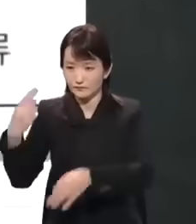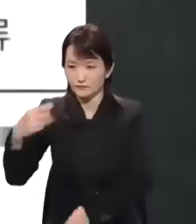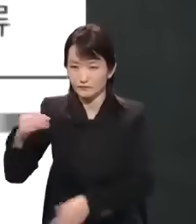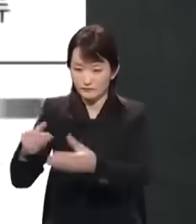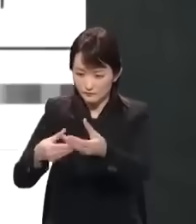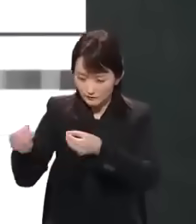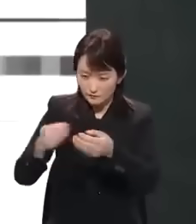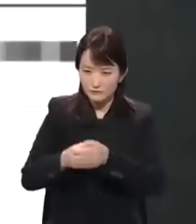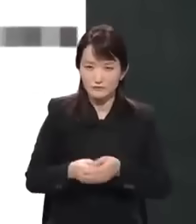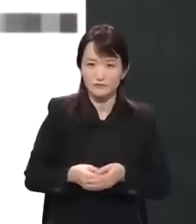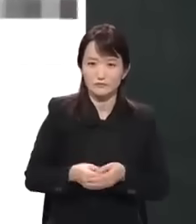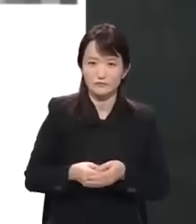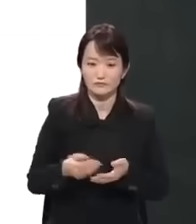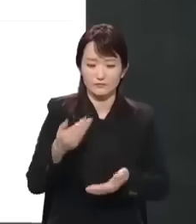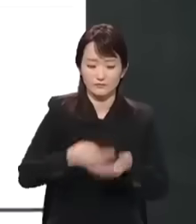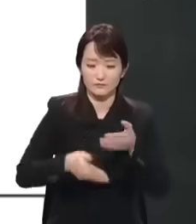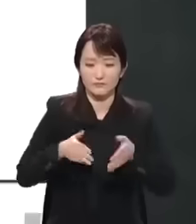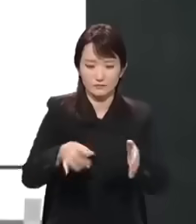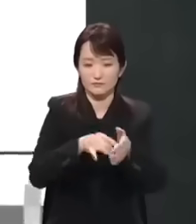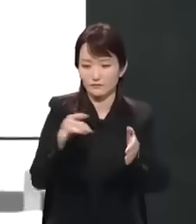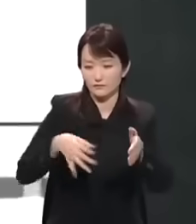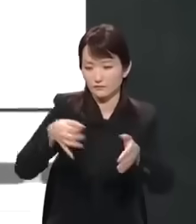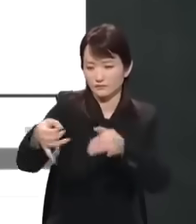고속도로 통행료도 민돼지보이스